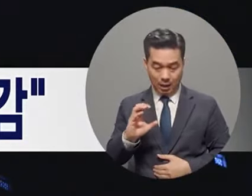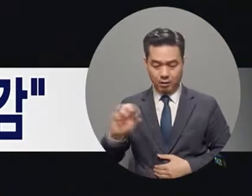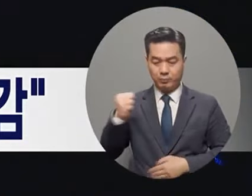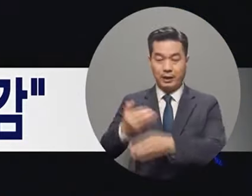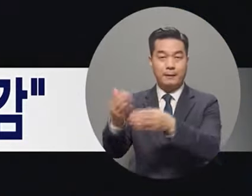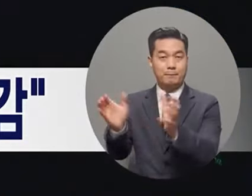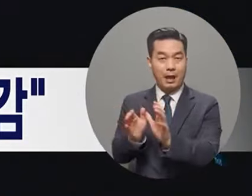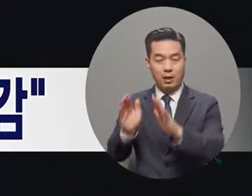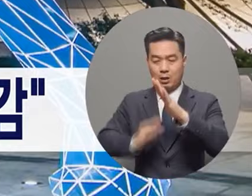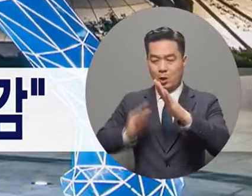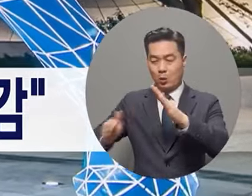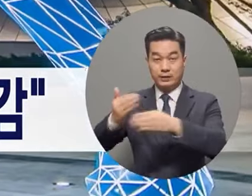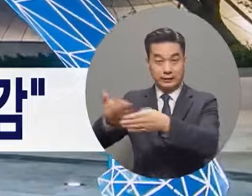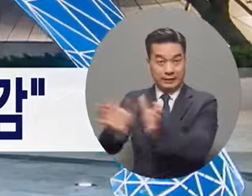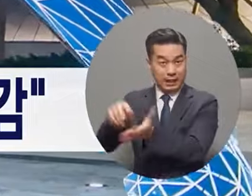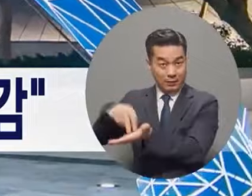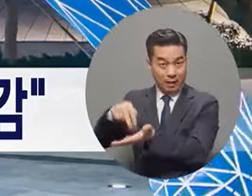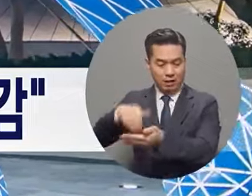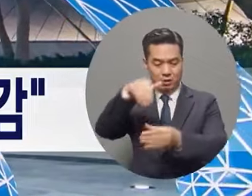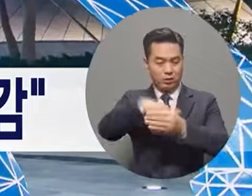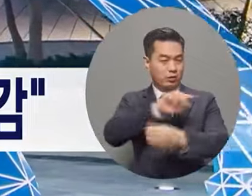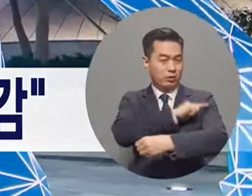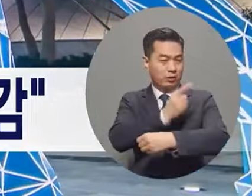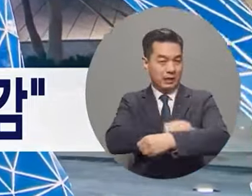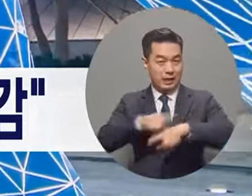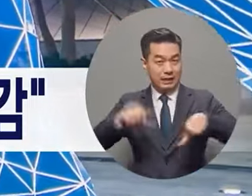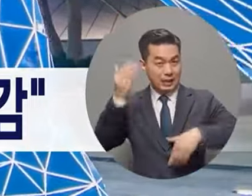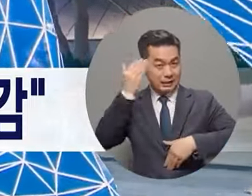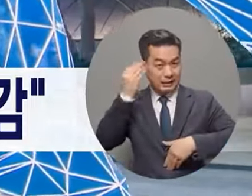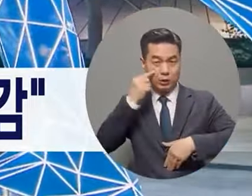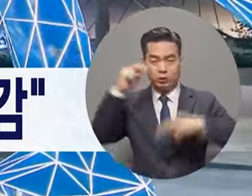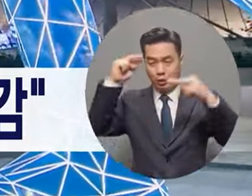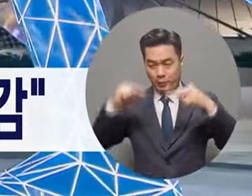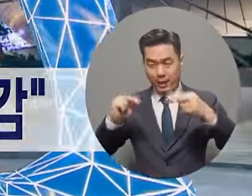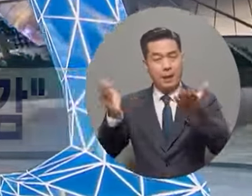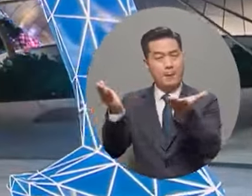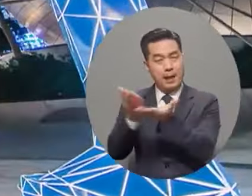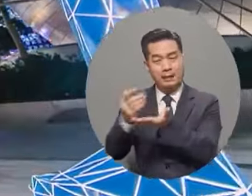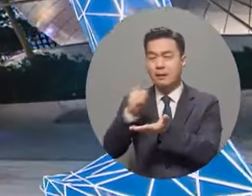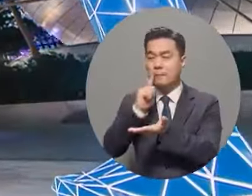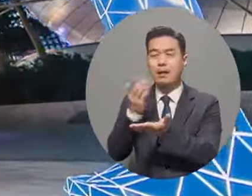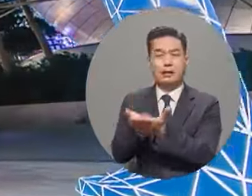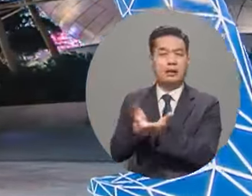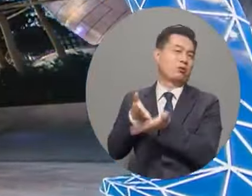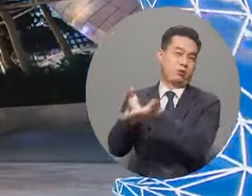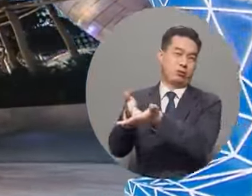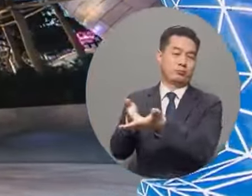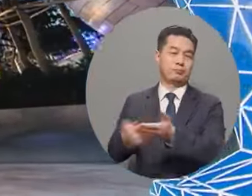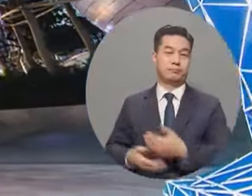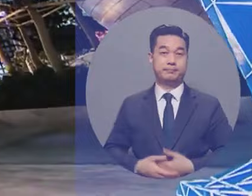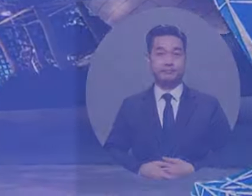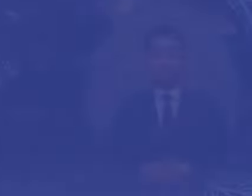힘이 공당으로서 유권자의 상식과 눈높이에 맞는 주장을 해 주기를 요청한다고